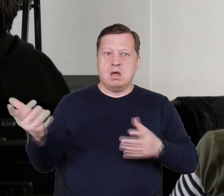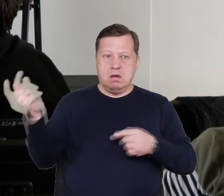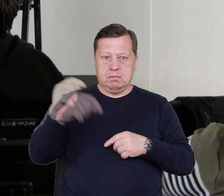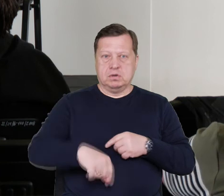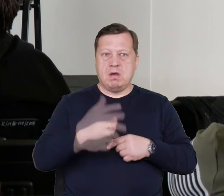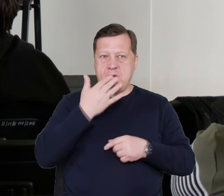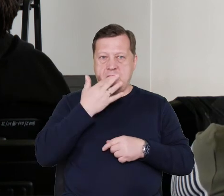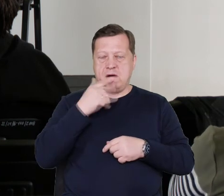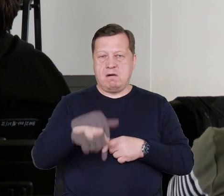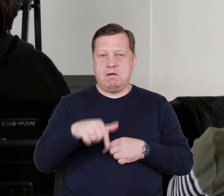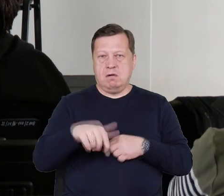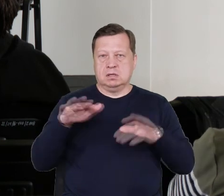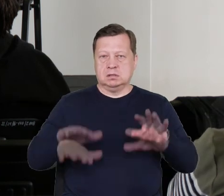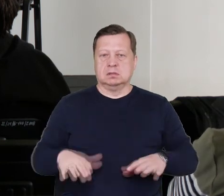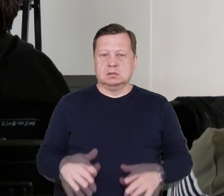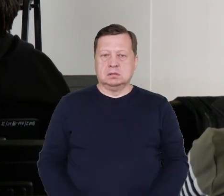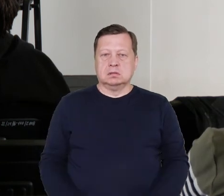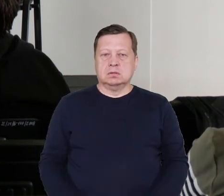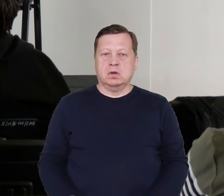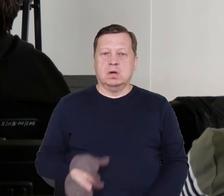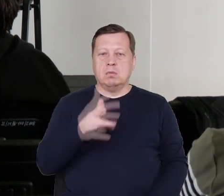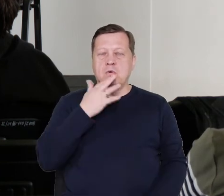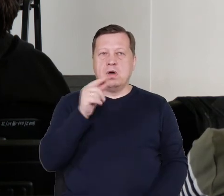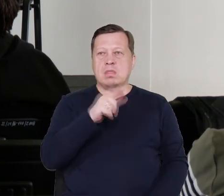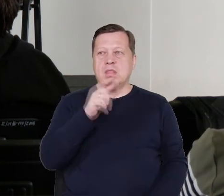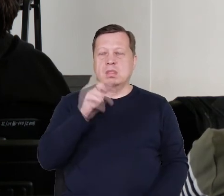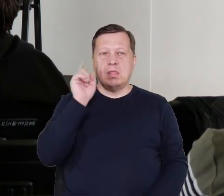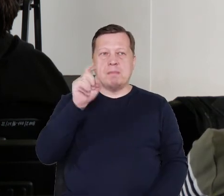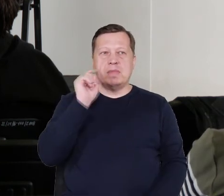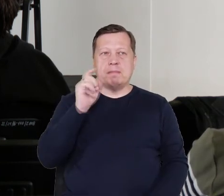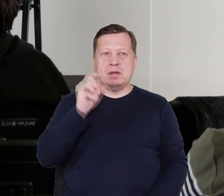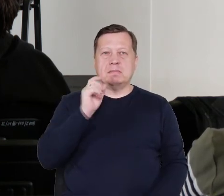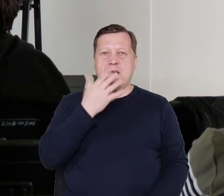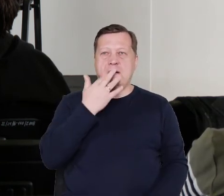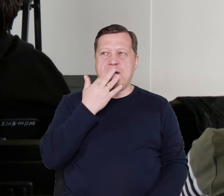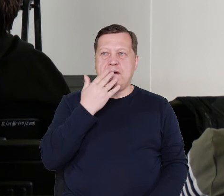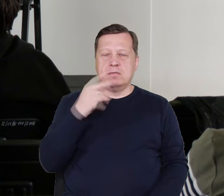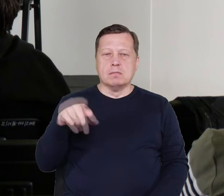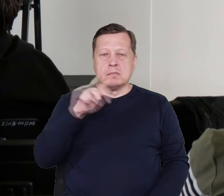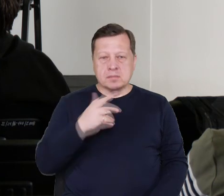chciałyby wyjść tam zawsze jest że niby czerwony czerwony jakby nie no